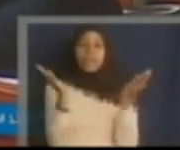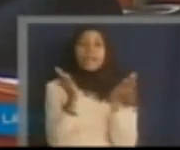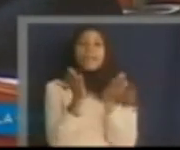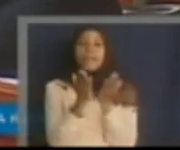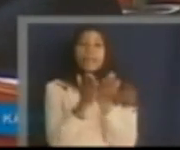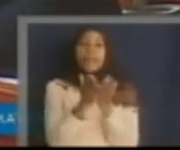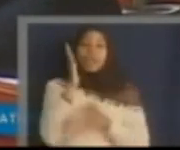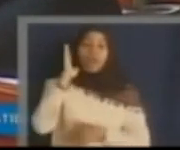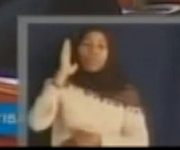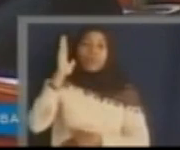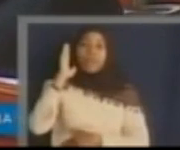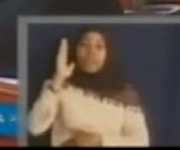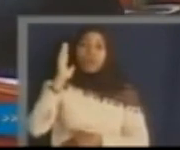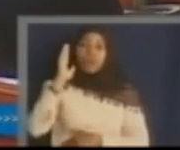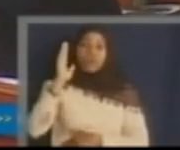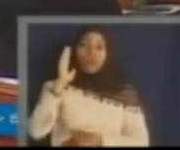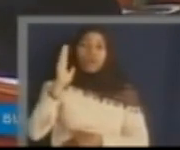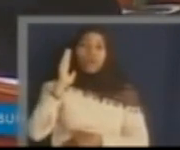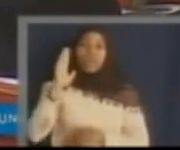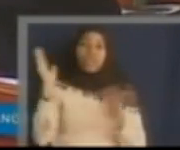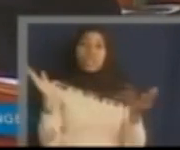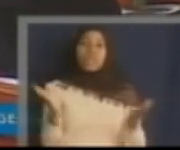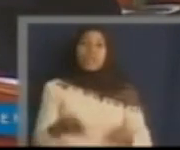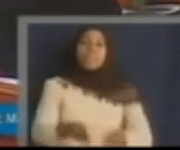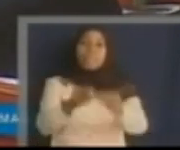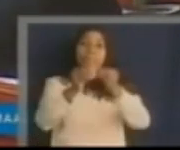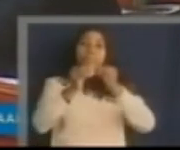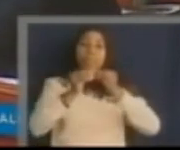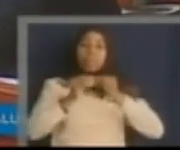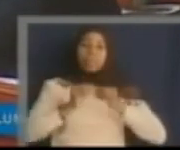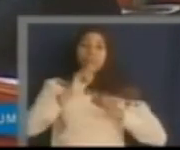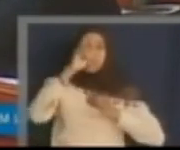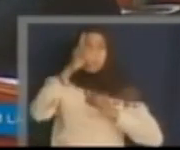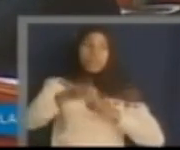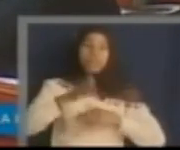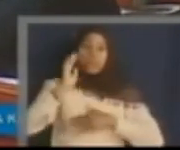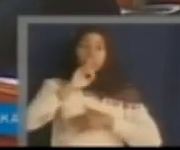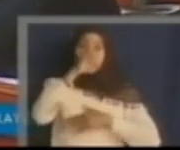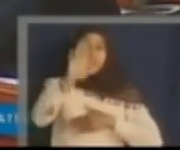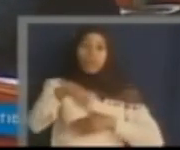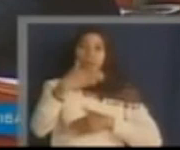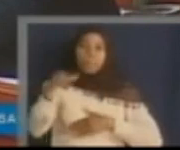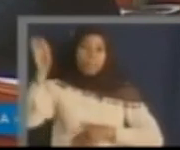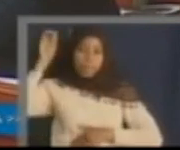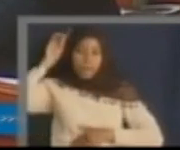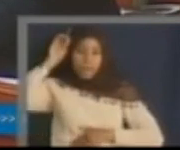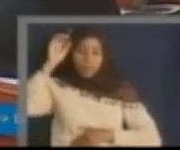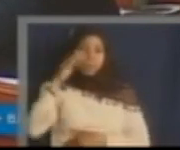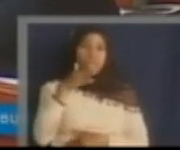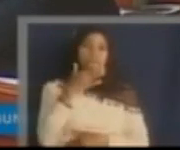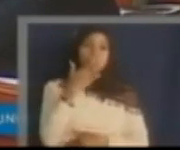naomba ni hoji mapokezi ya taarifa hiyo. Baada ya kusikia taarifa